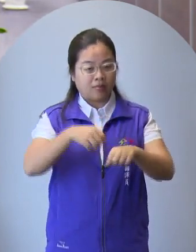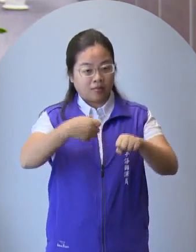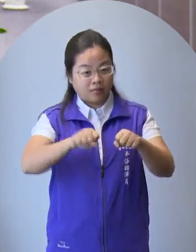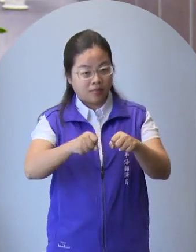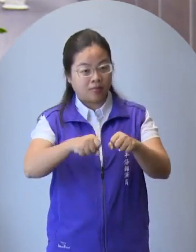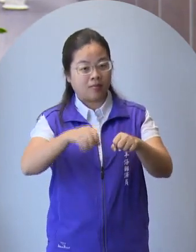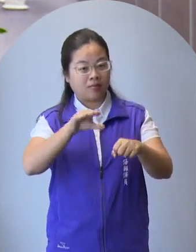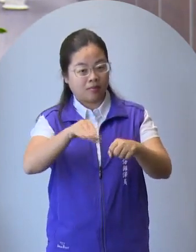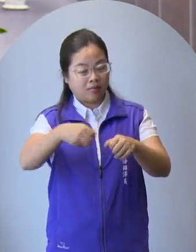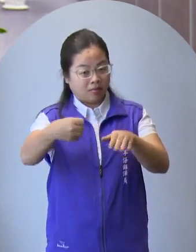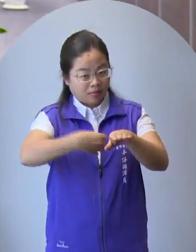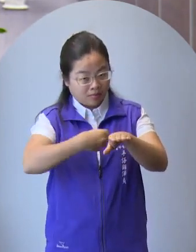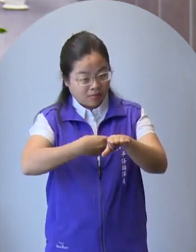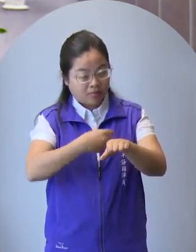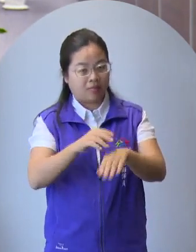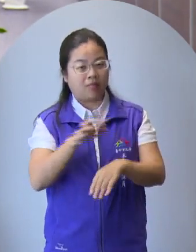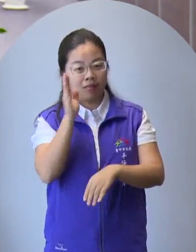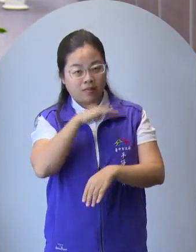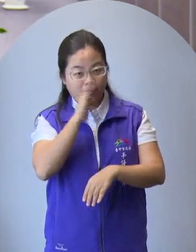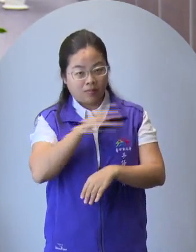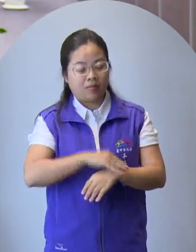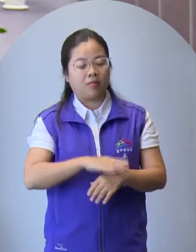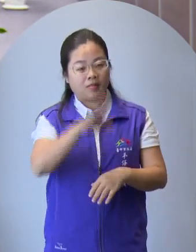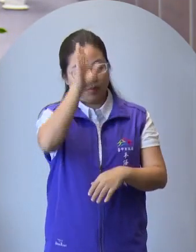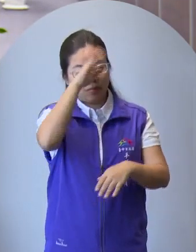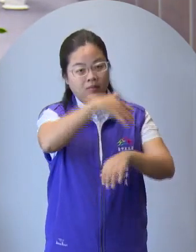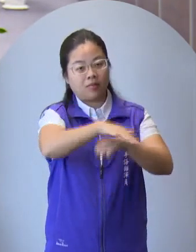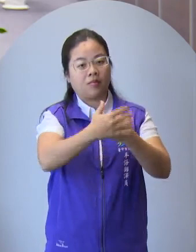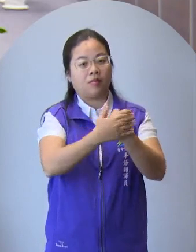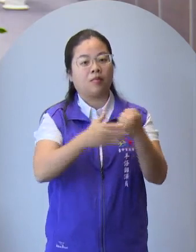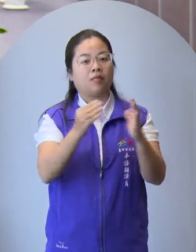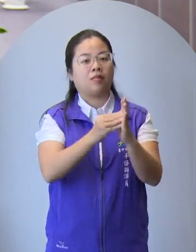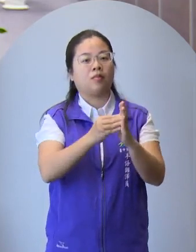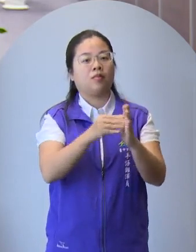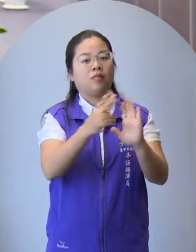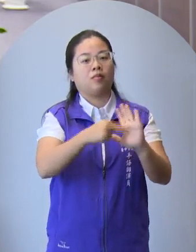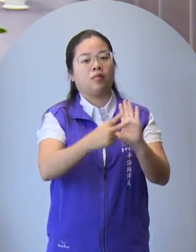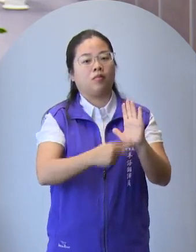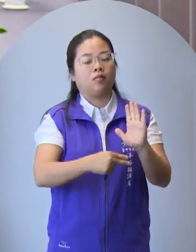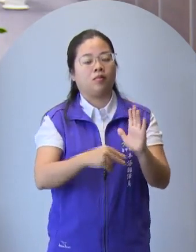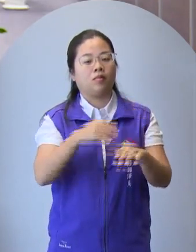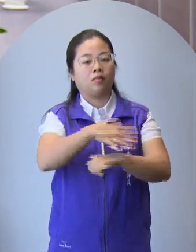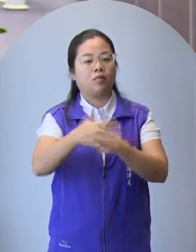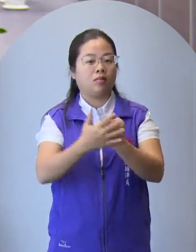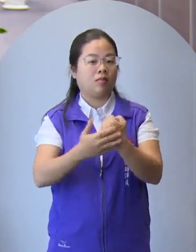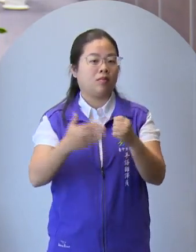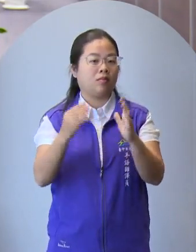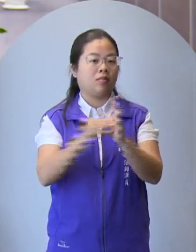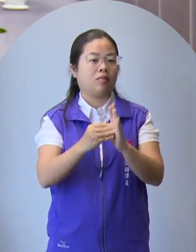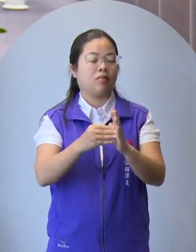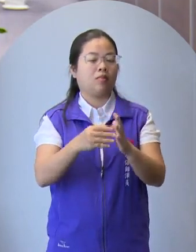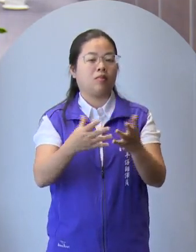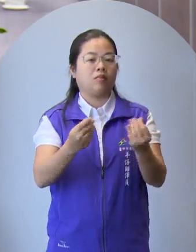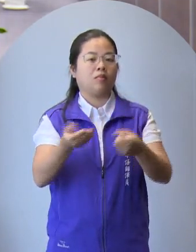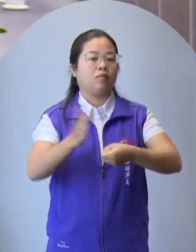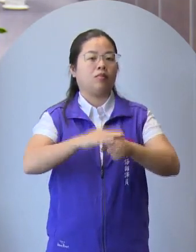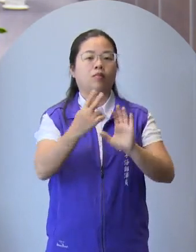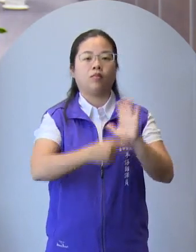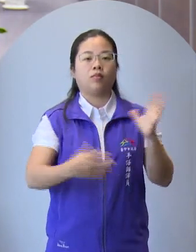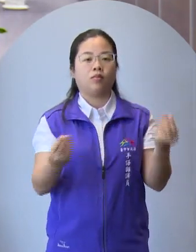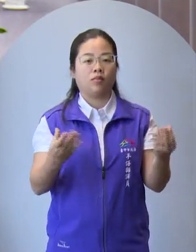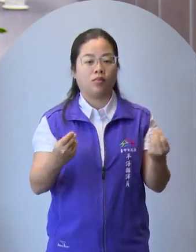一份，敬请审议，请环保局说明。 环保局没有补充报告。 好，各位市民家人